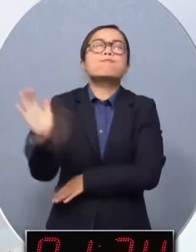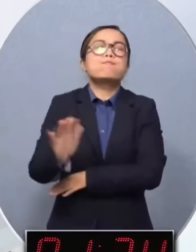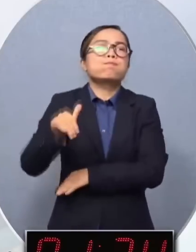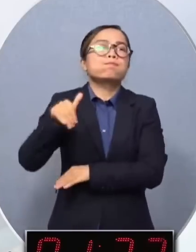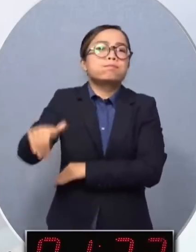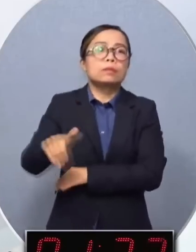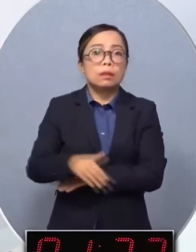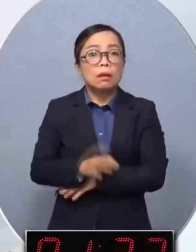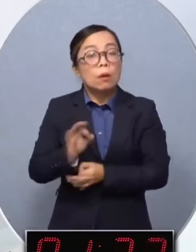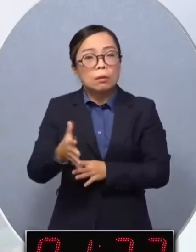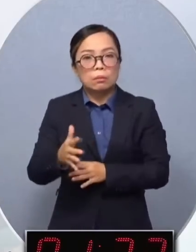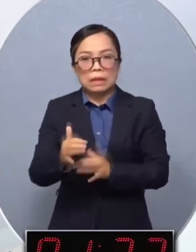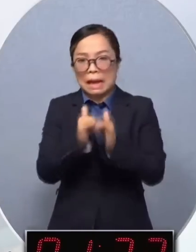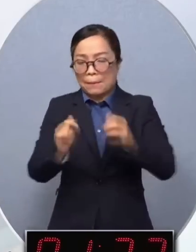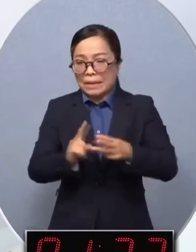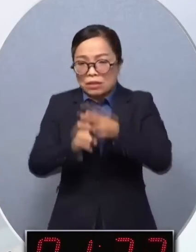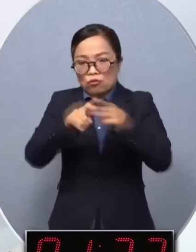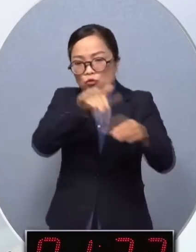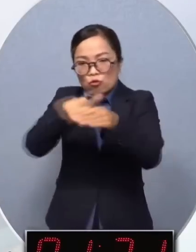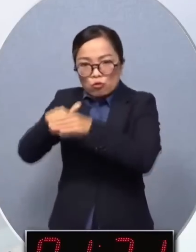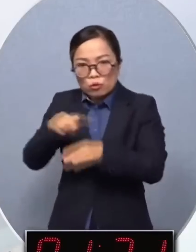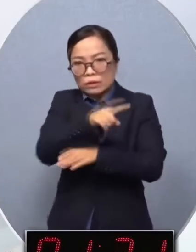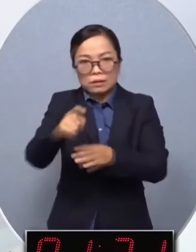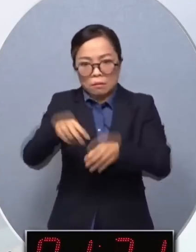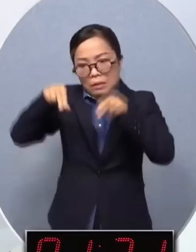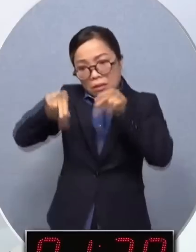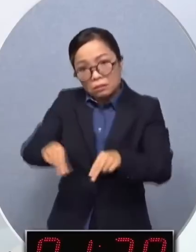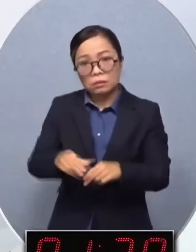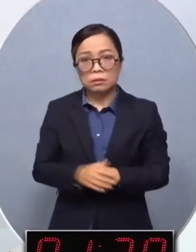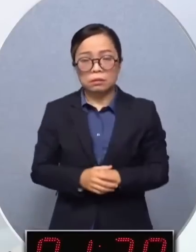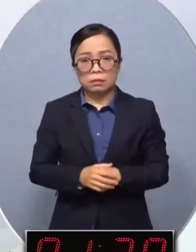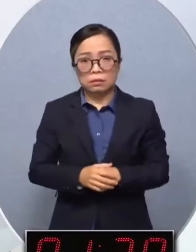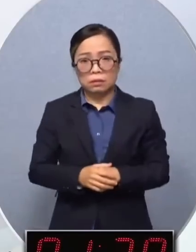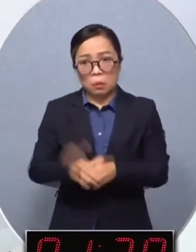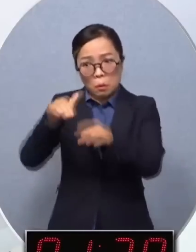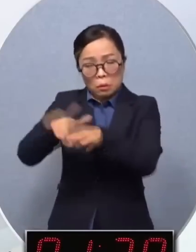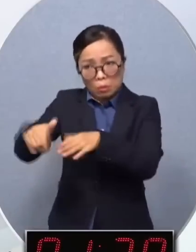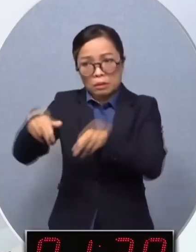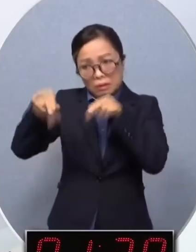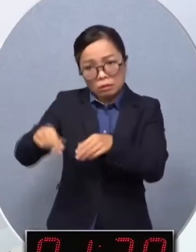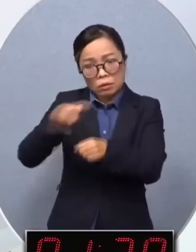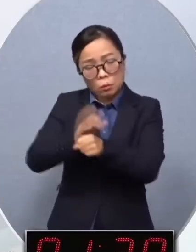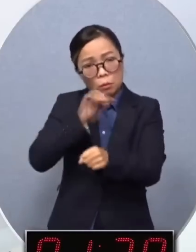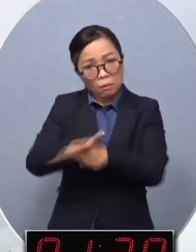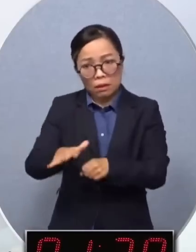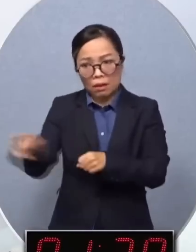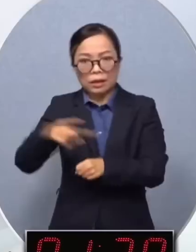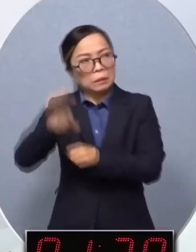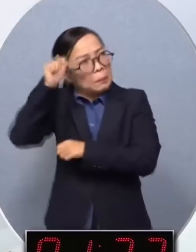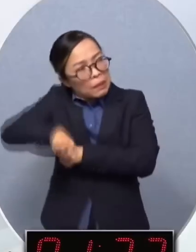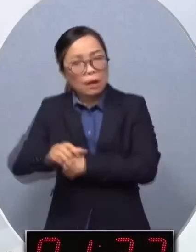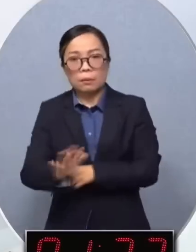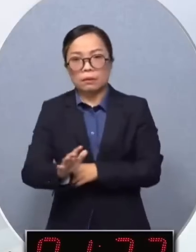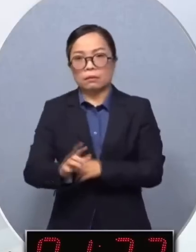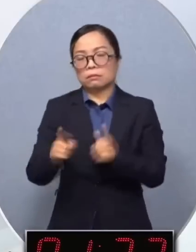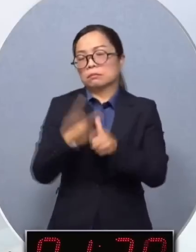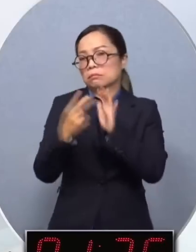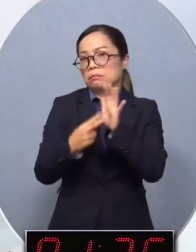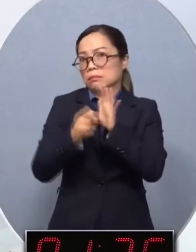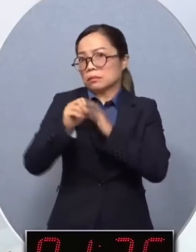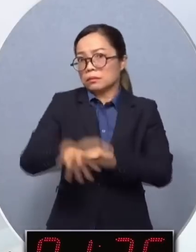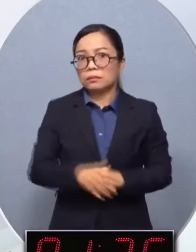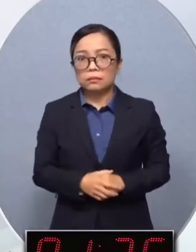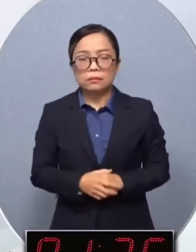治选举好，大家的一个契约，而你不敢讲。好，这一点我先做一点